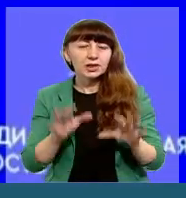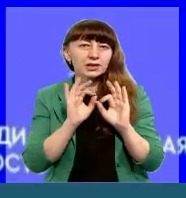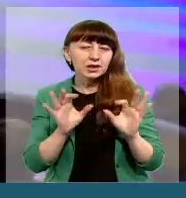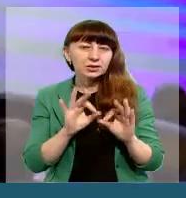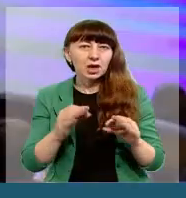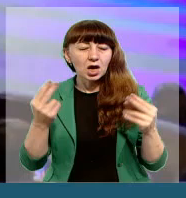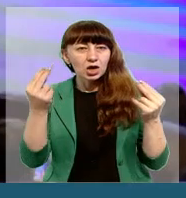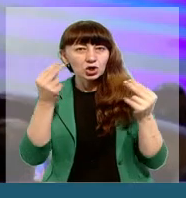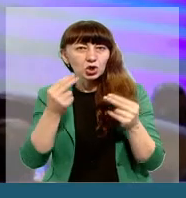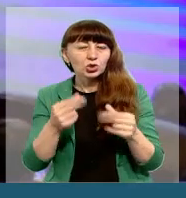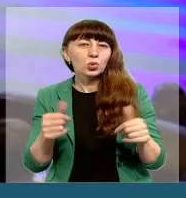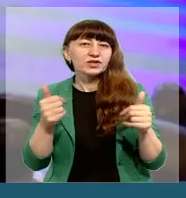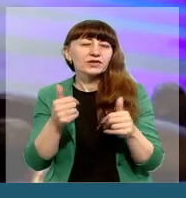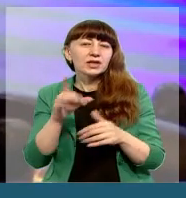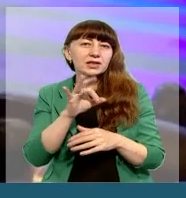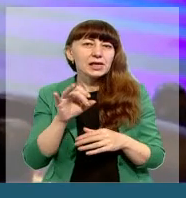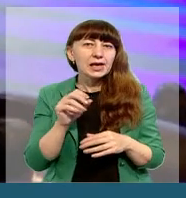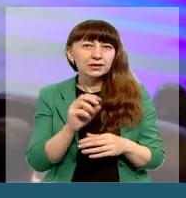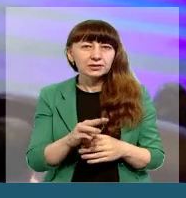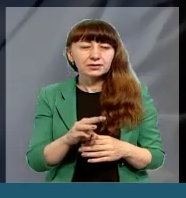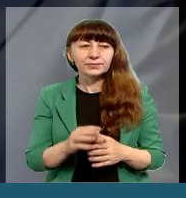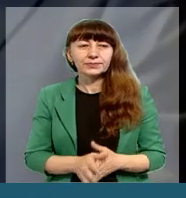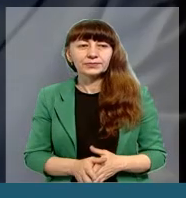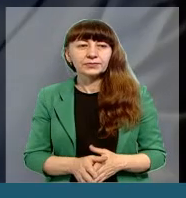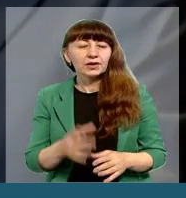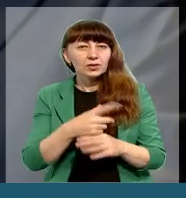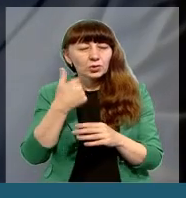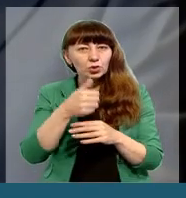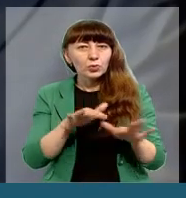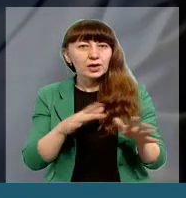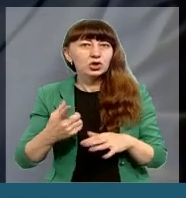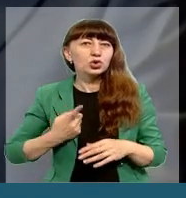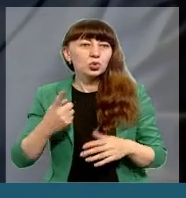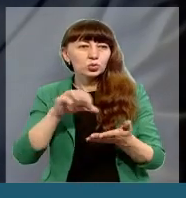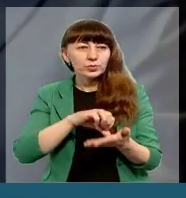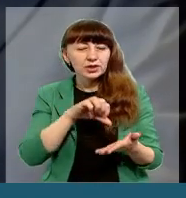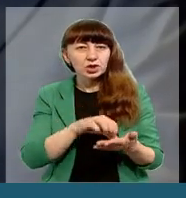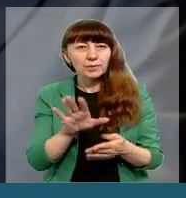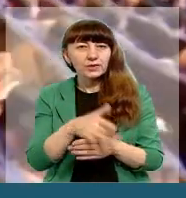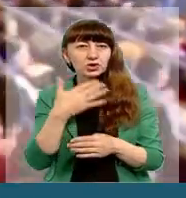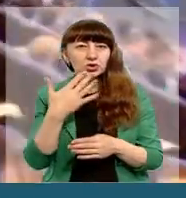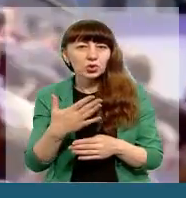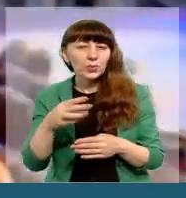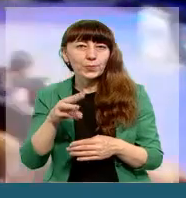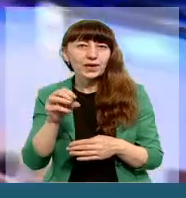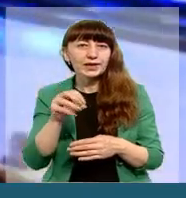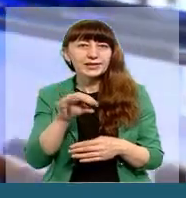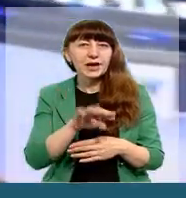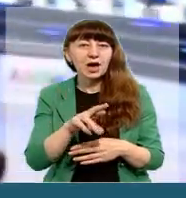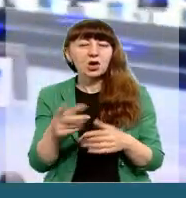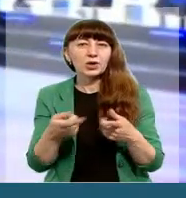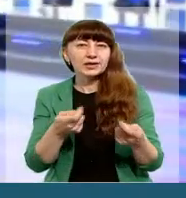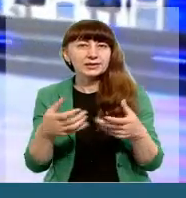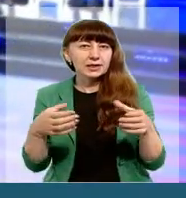искусственного интеллекта и цифровых технологий на сферу. В этом году мероприятие ожидает участия представителей международных